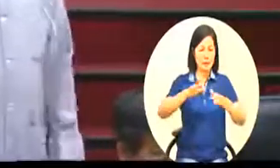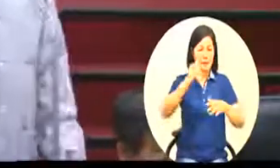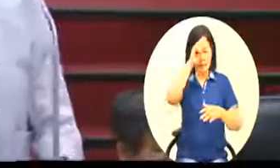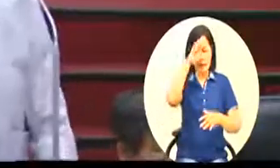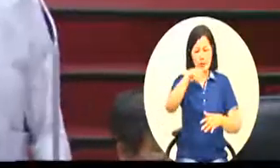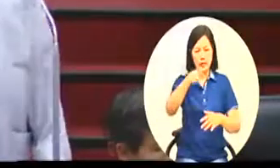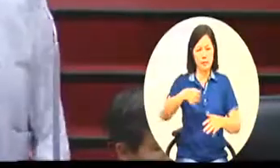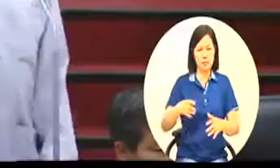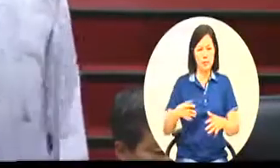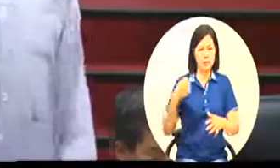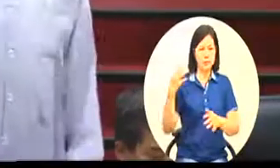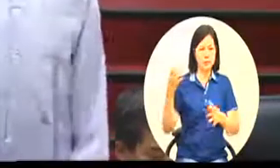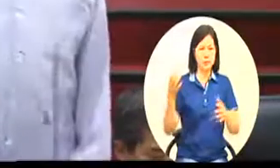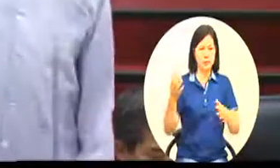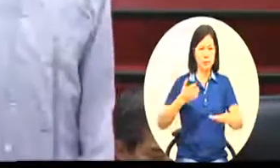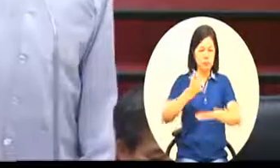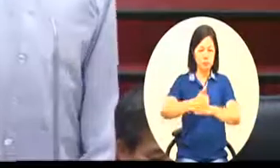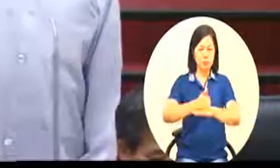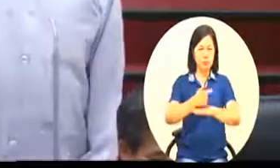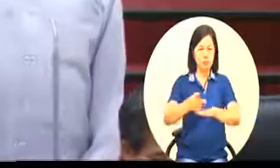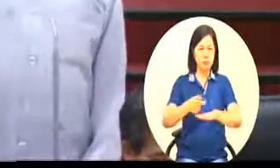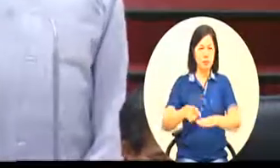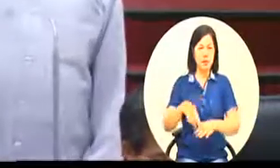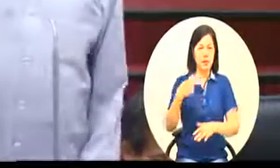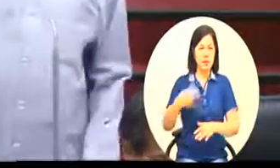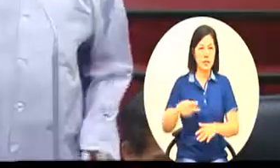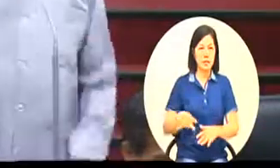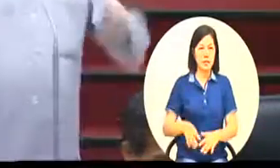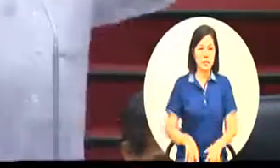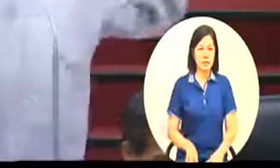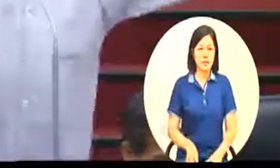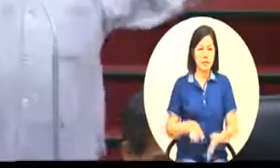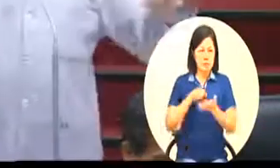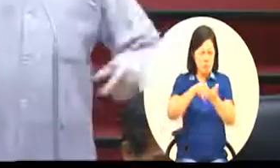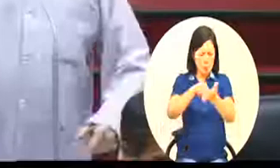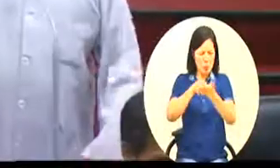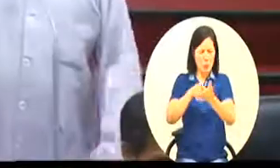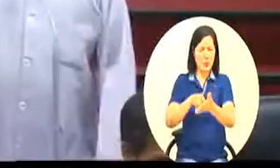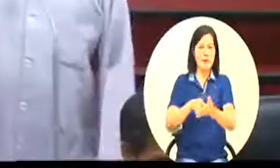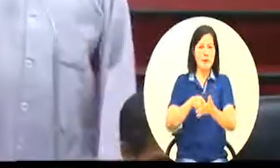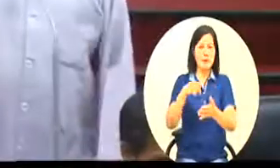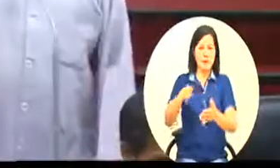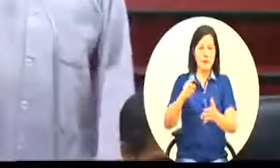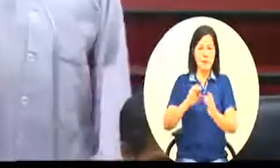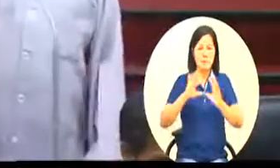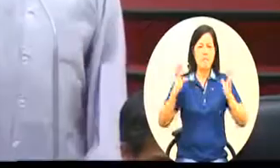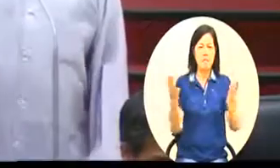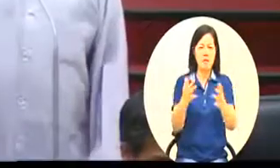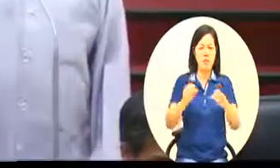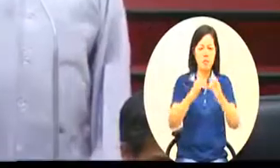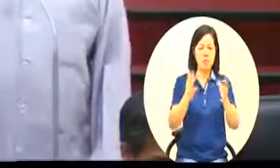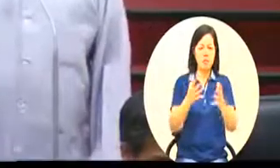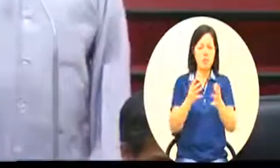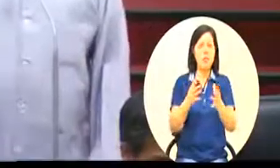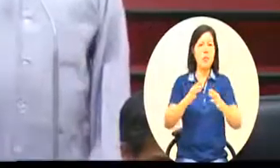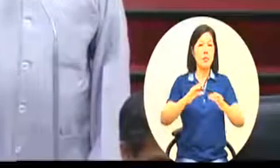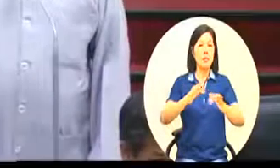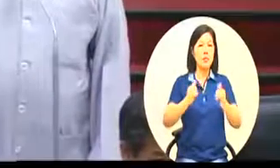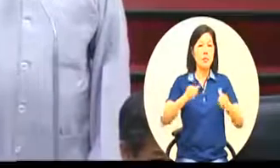派出手。那无，阮都甲控政党、控政西啦，来甲包围国民党的东部啦，包围总统府